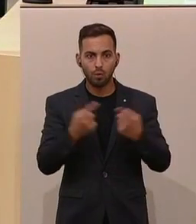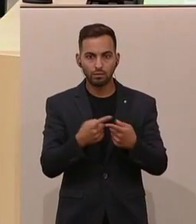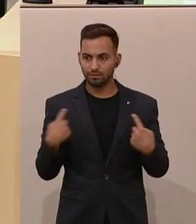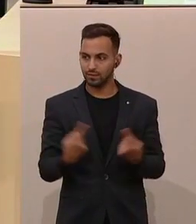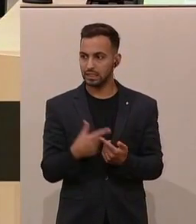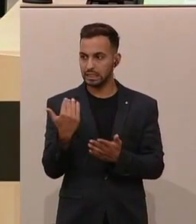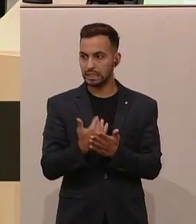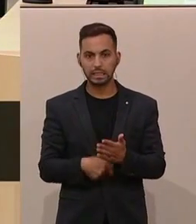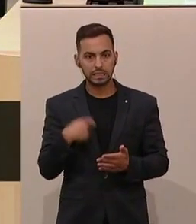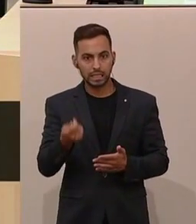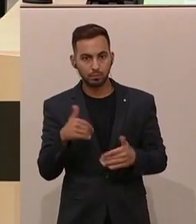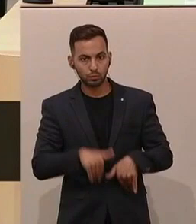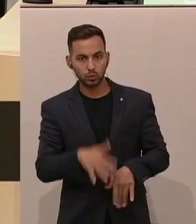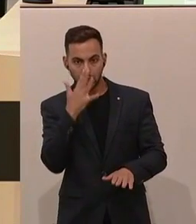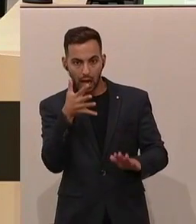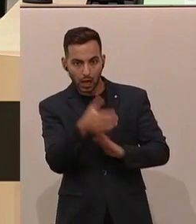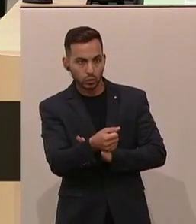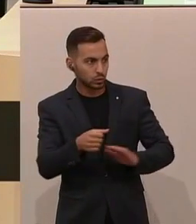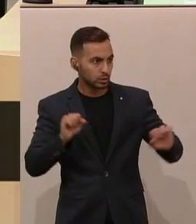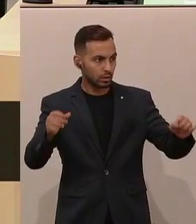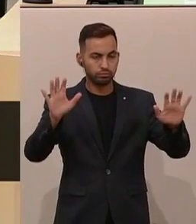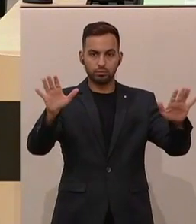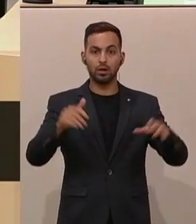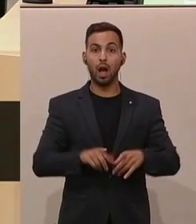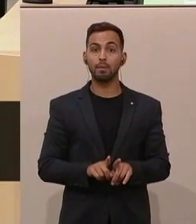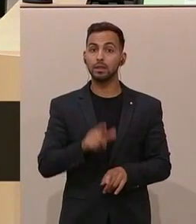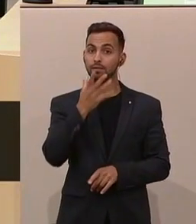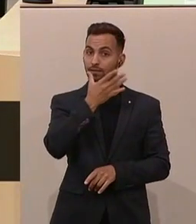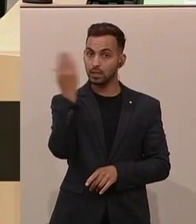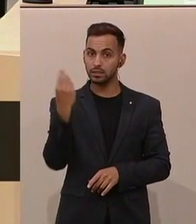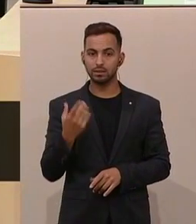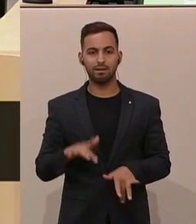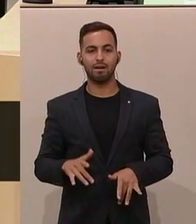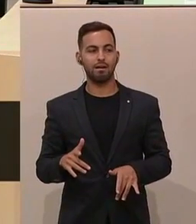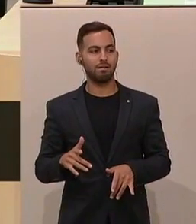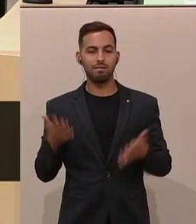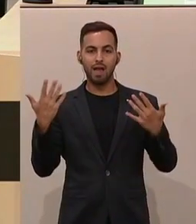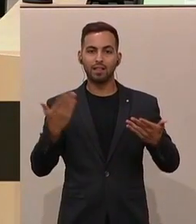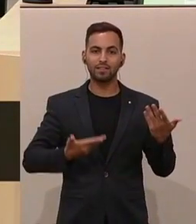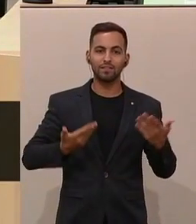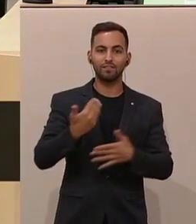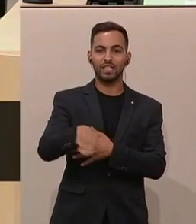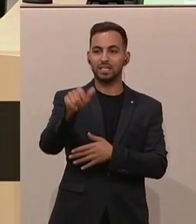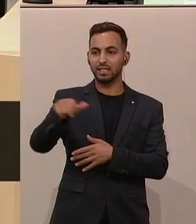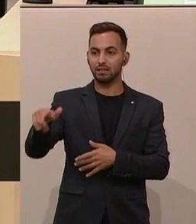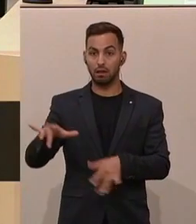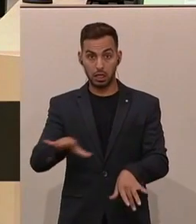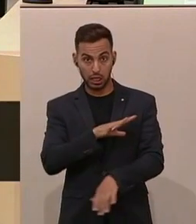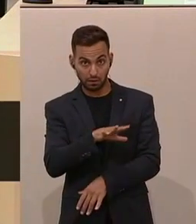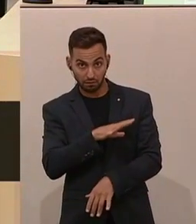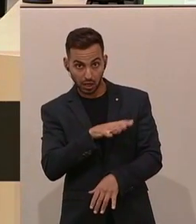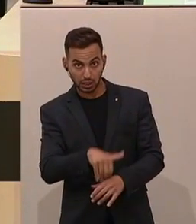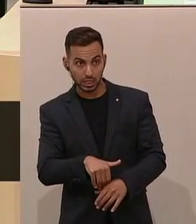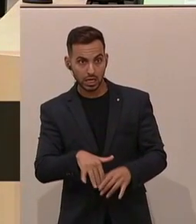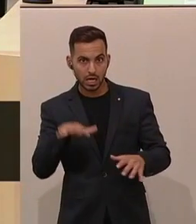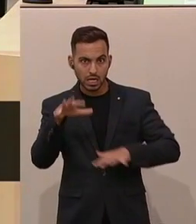Gesetzgeber reagieren muss. Aber vergessen wir nicht, unsere Landwirte halten keine gefährlichen Raubtiere auf ihren Almen. Wenn man so mancher